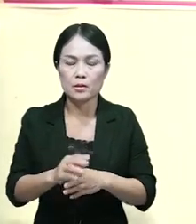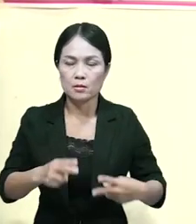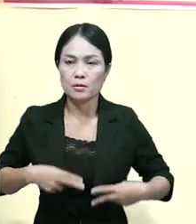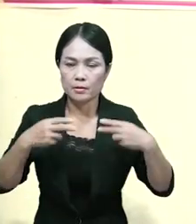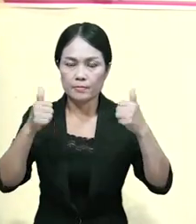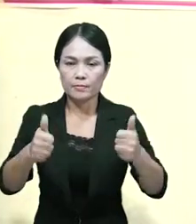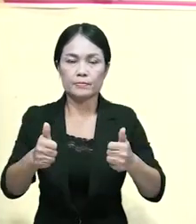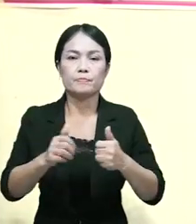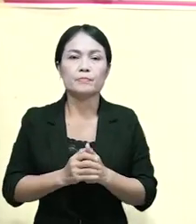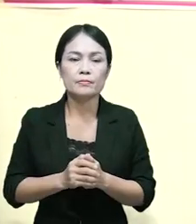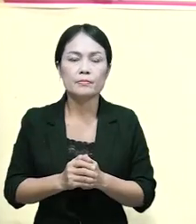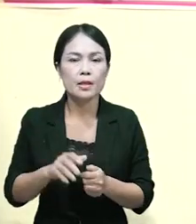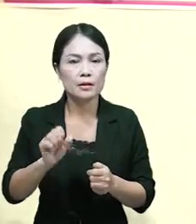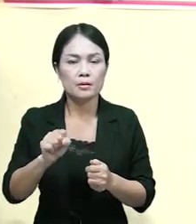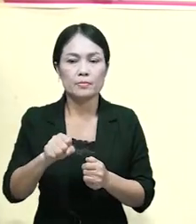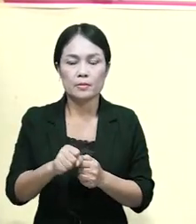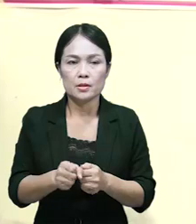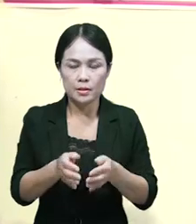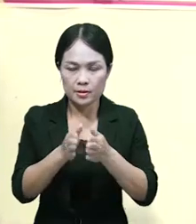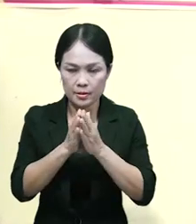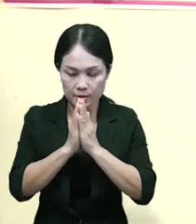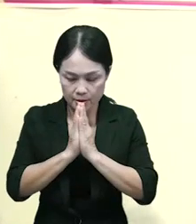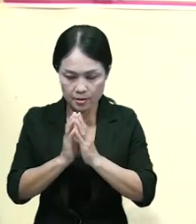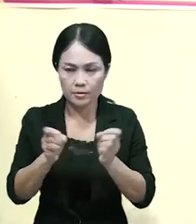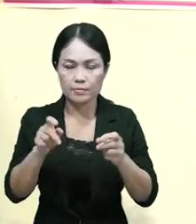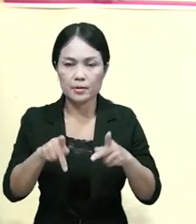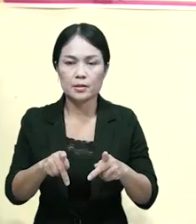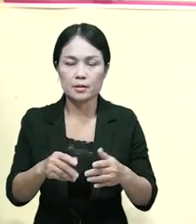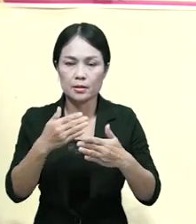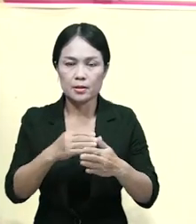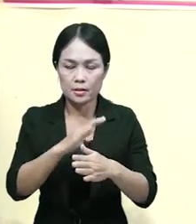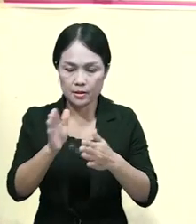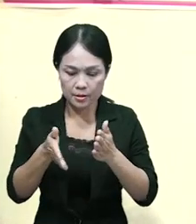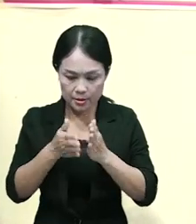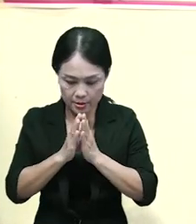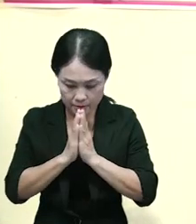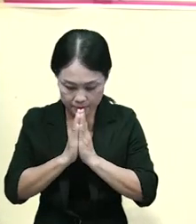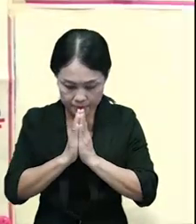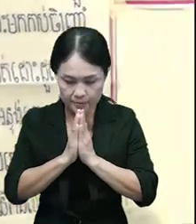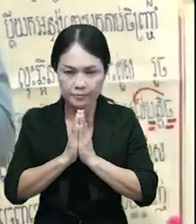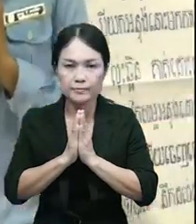ភាពល្អណាកូនណាចាសូមជម្រាបលាជួបគ្នានៅឱកាសក្រោយកូនអរគុណច្រើន